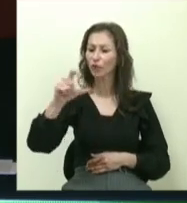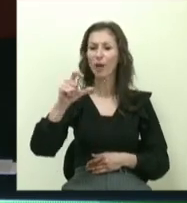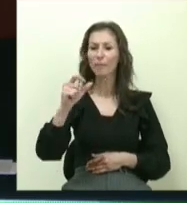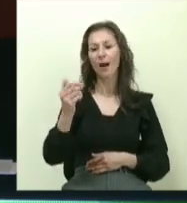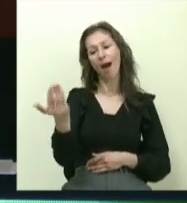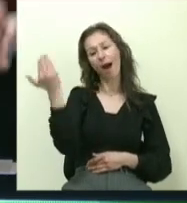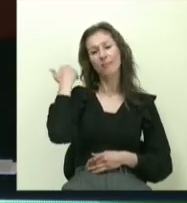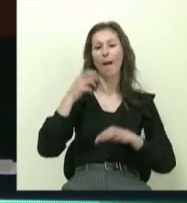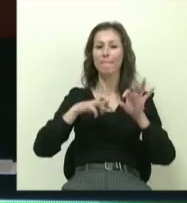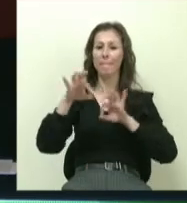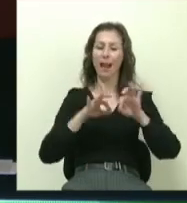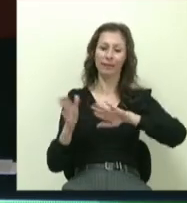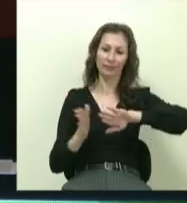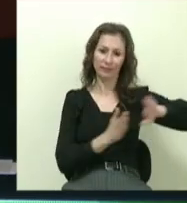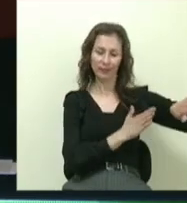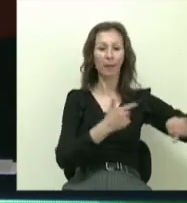plana alıp